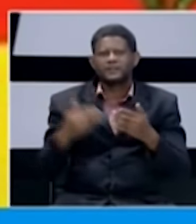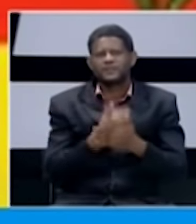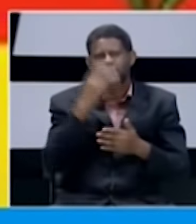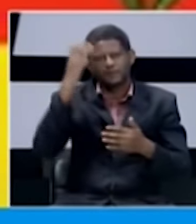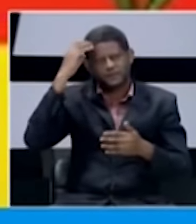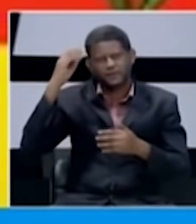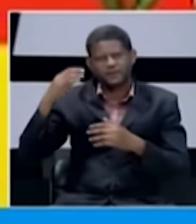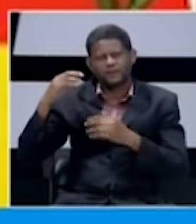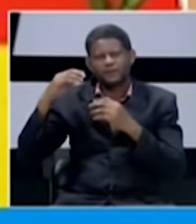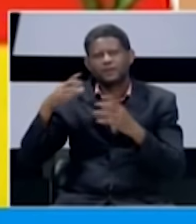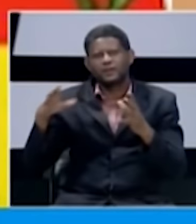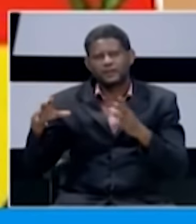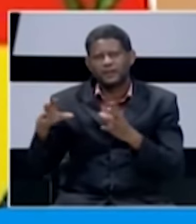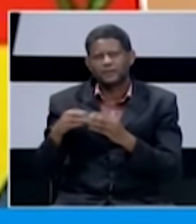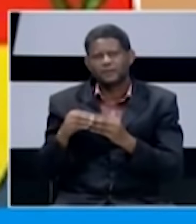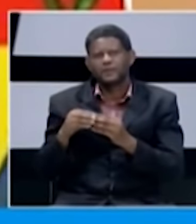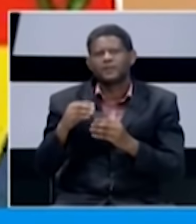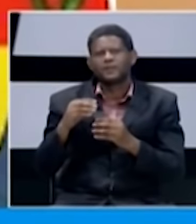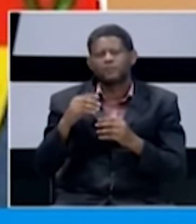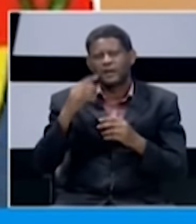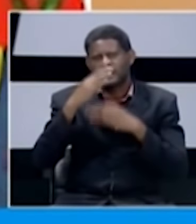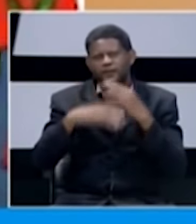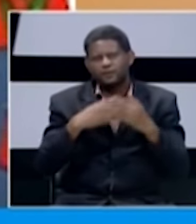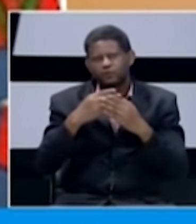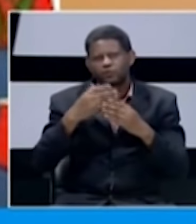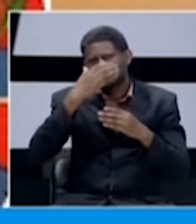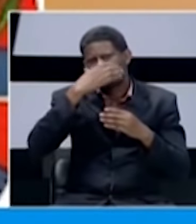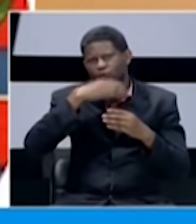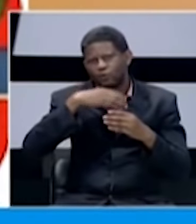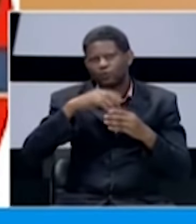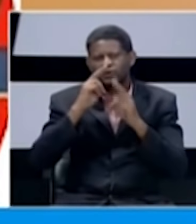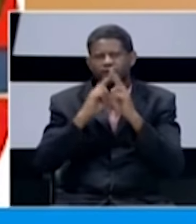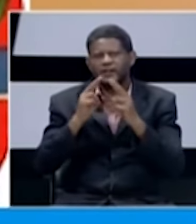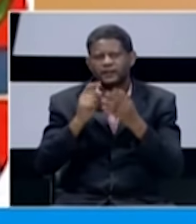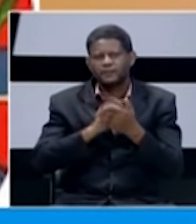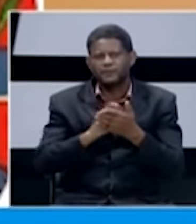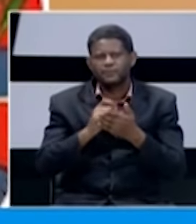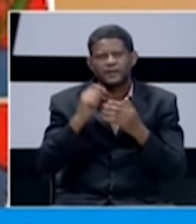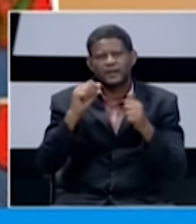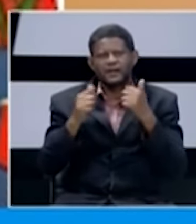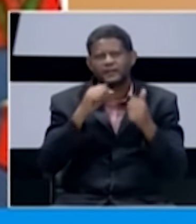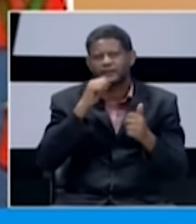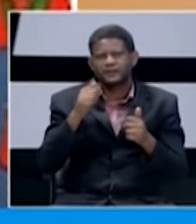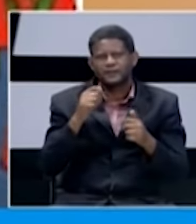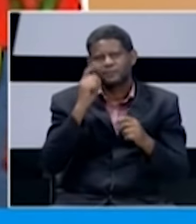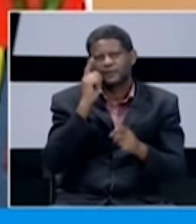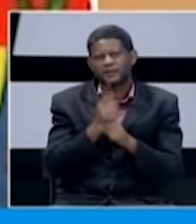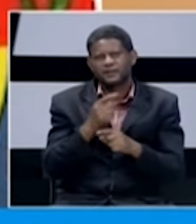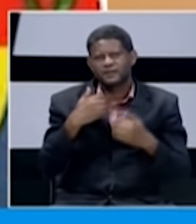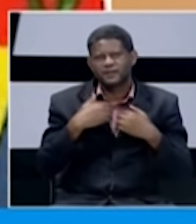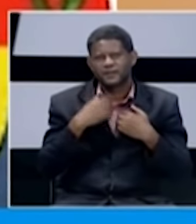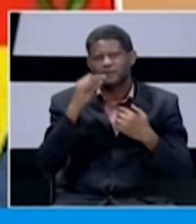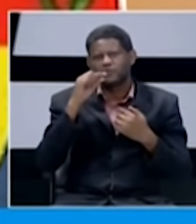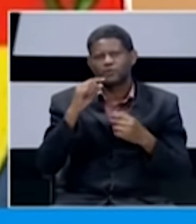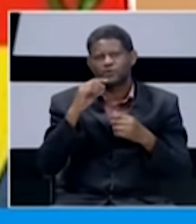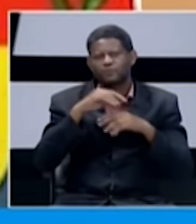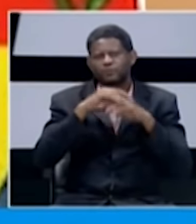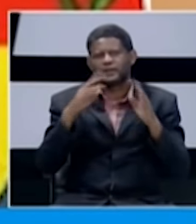كموترو بعينتو فوليز خنا دموق توسخ تاريخ كم زمزغب اي طراطرن برغز زلنا لو نو اسم درخ ببحريو